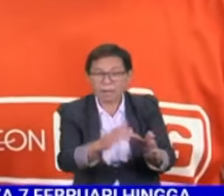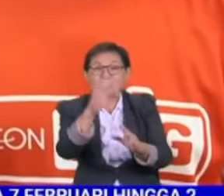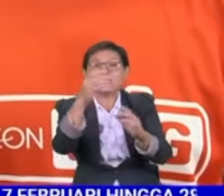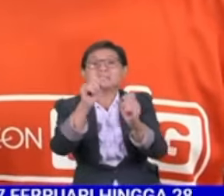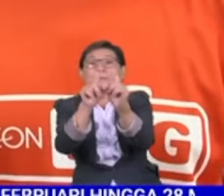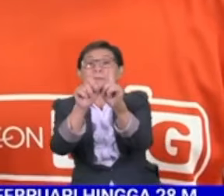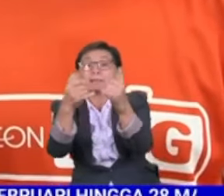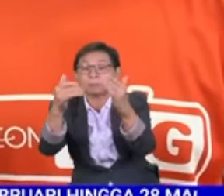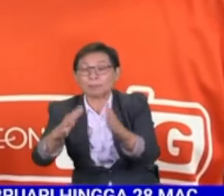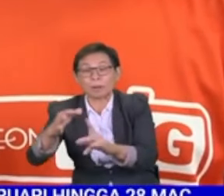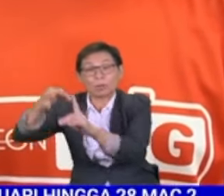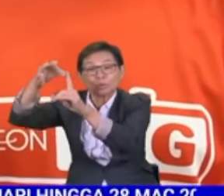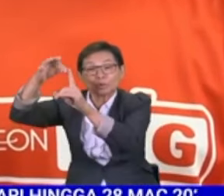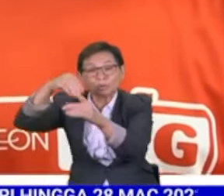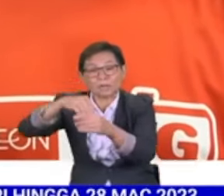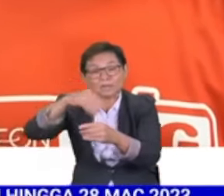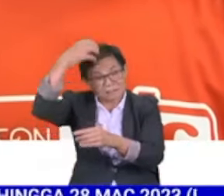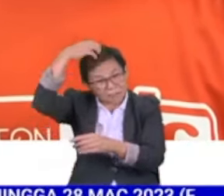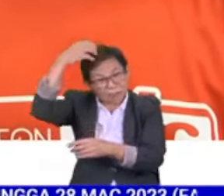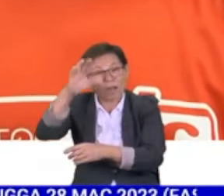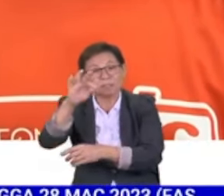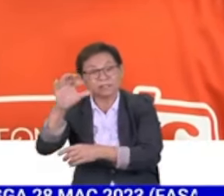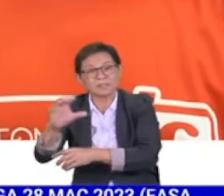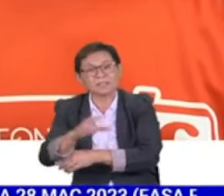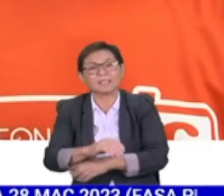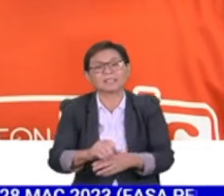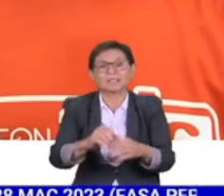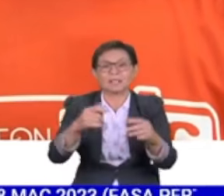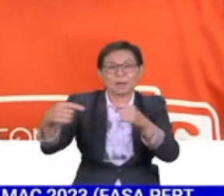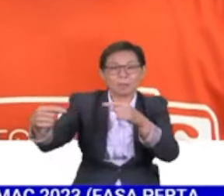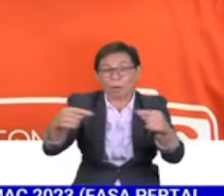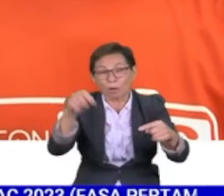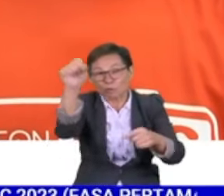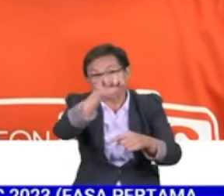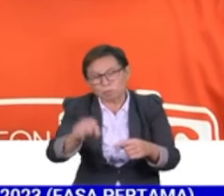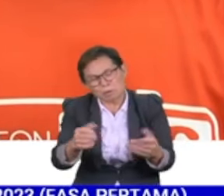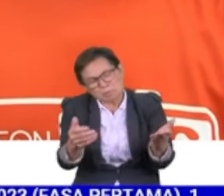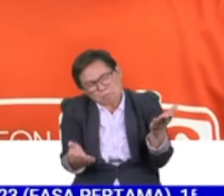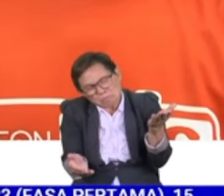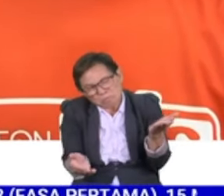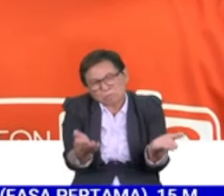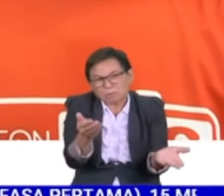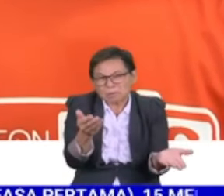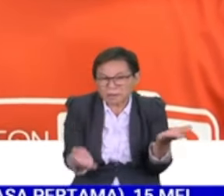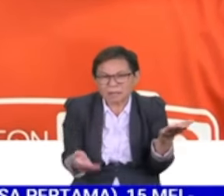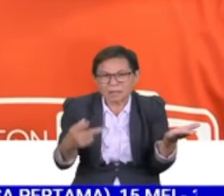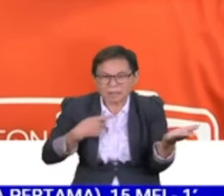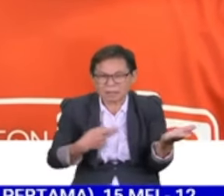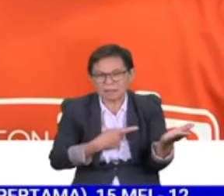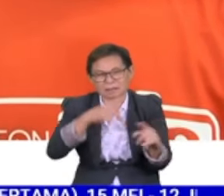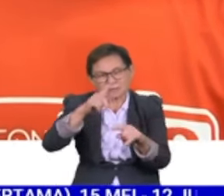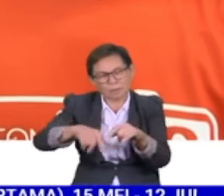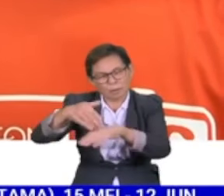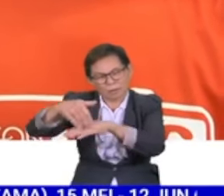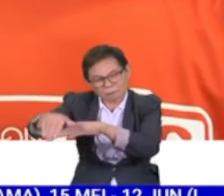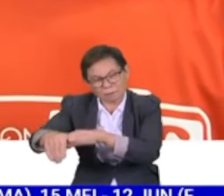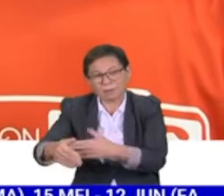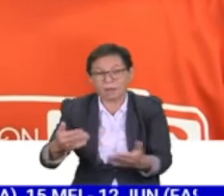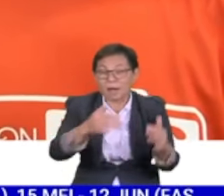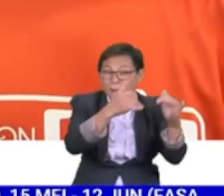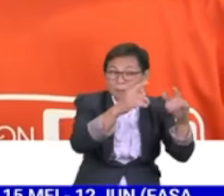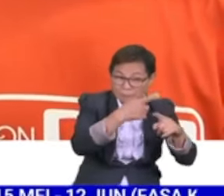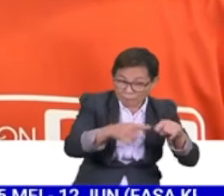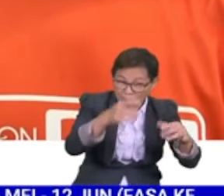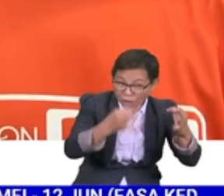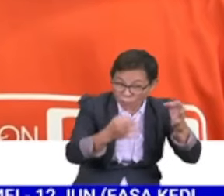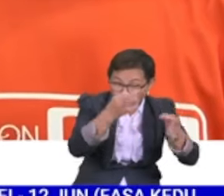utama dengan Selangor FC di skuad Liga Super, bermain 90 minit setiap minggu dan mungkin kita mungkin tidak dapat hantar. Tapi kalau pemain